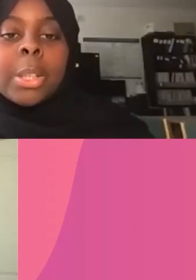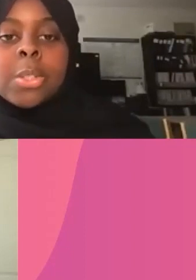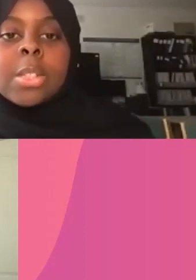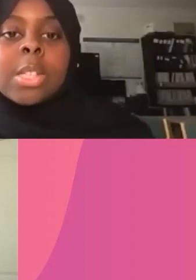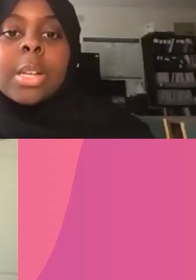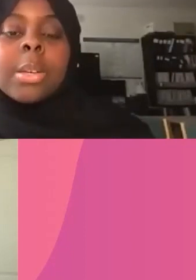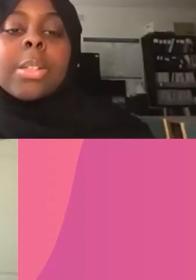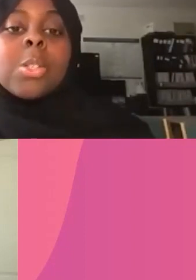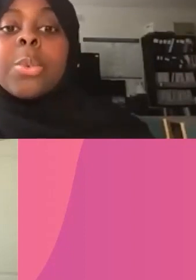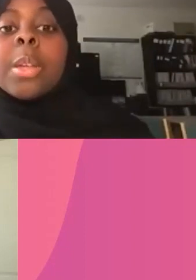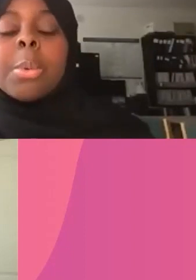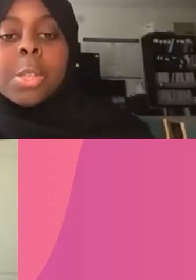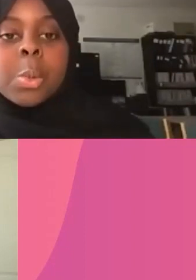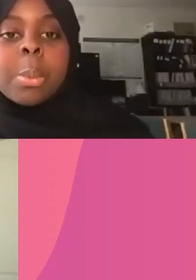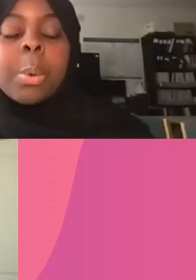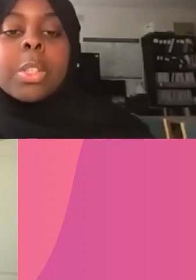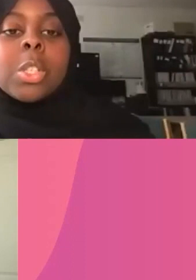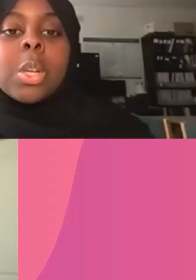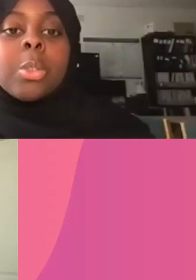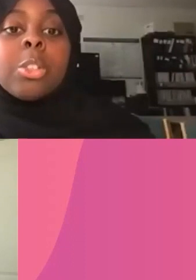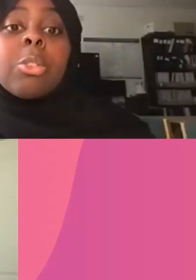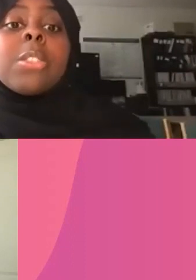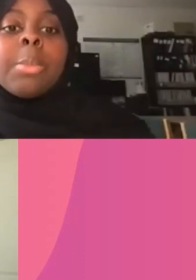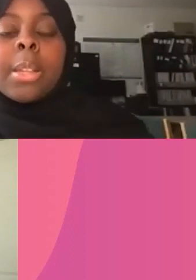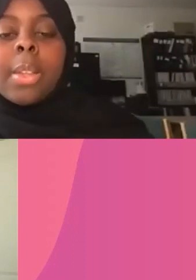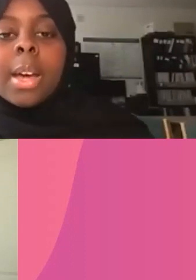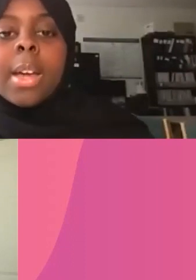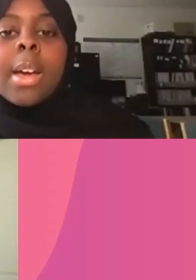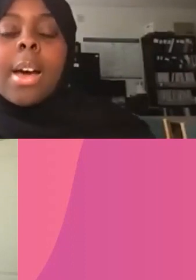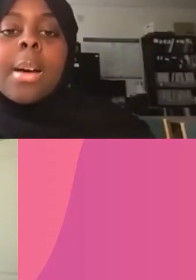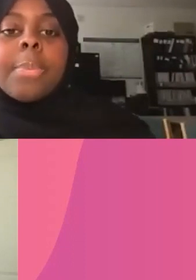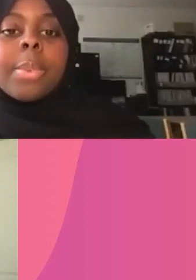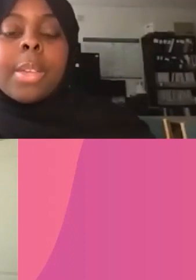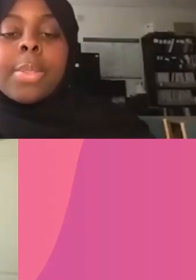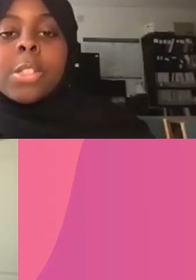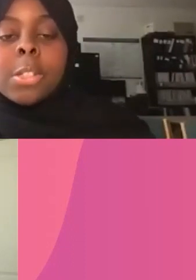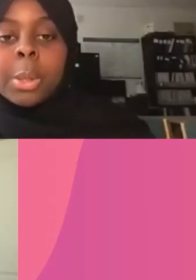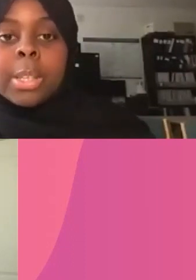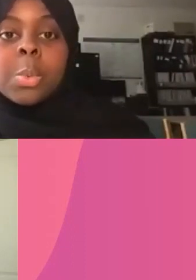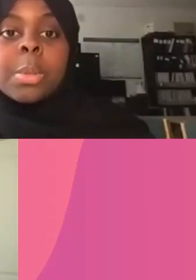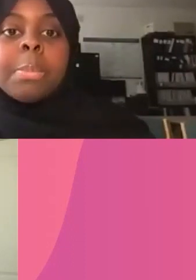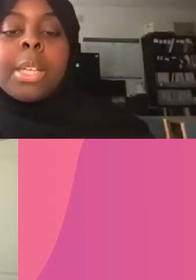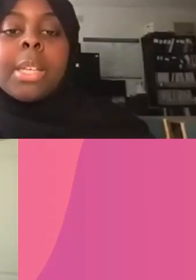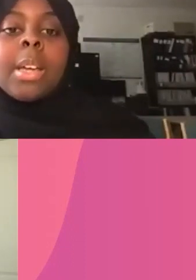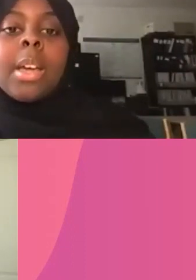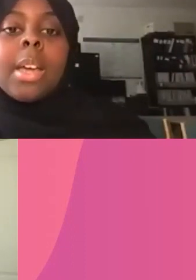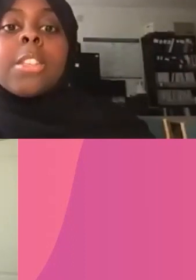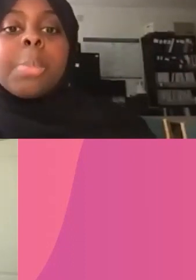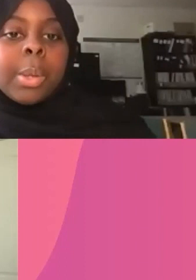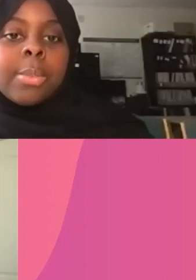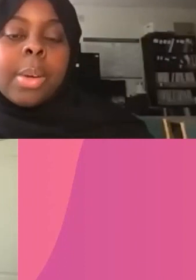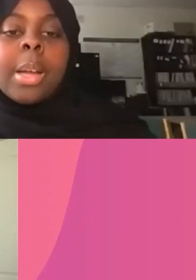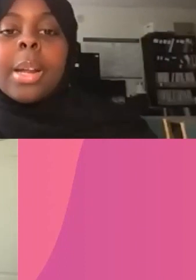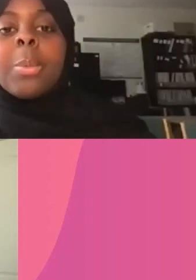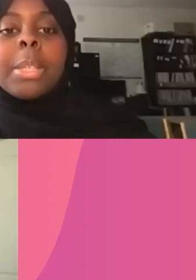une chercheuse, donc je vais devoir prendre des décisions sur l'utilisation de ces données. Donc, il était important que ces participants me